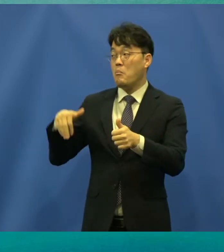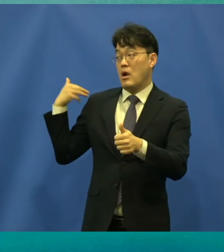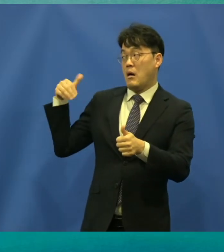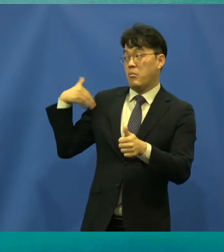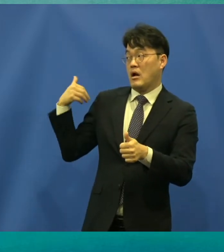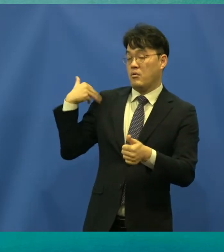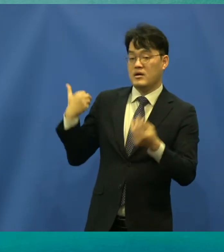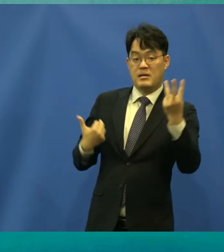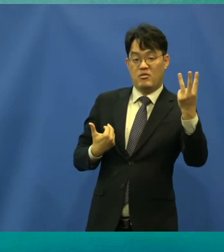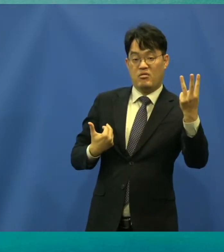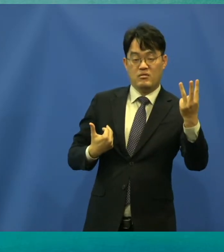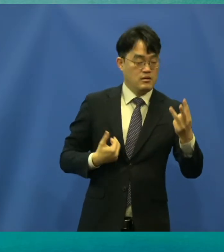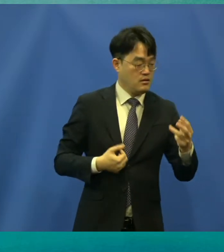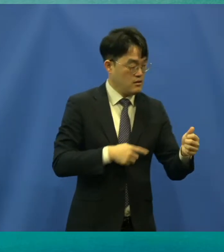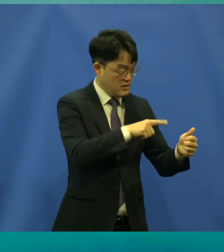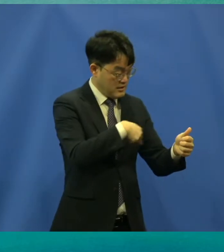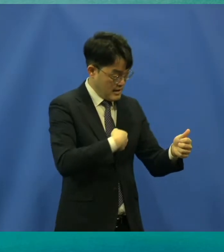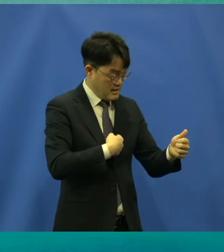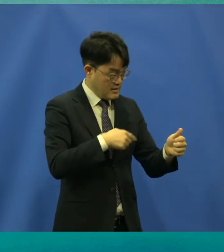야구로 치면 삼진 아웃입니다.